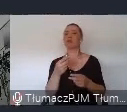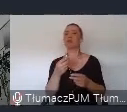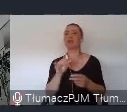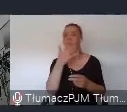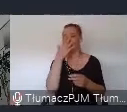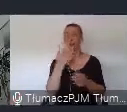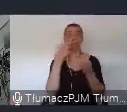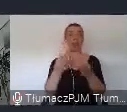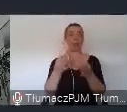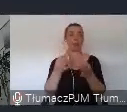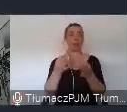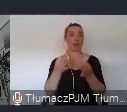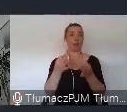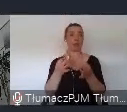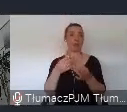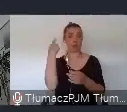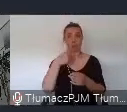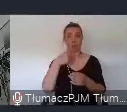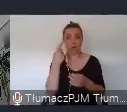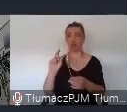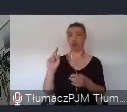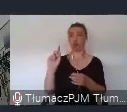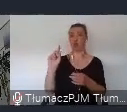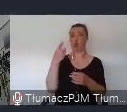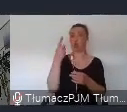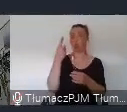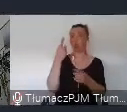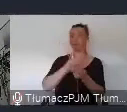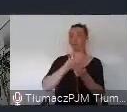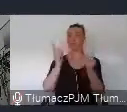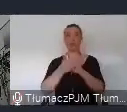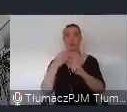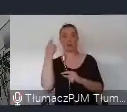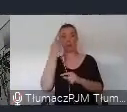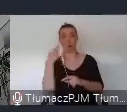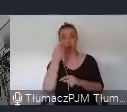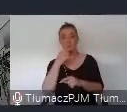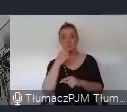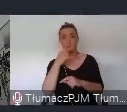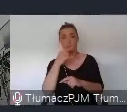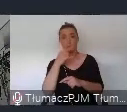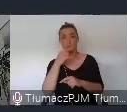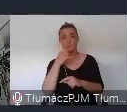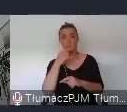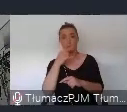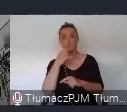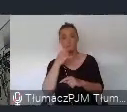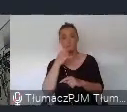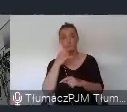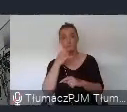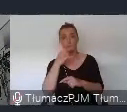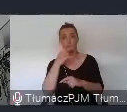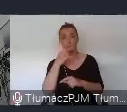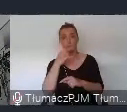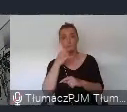inne sytuacje się zdarzają i co z tego w konsekwencji może wyniknąć dla obywateli i dla gospodarki.